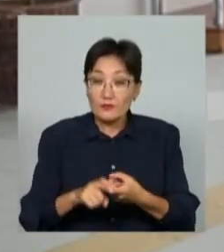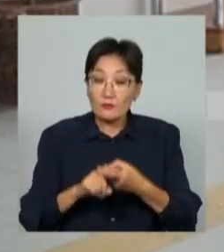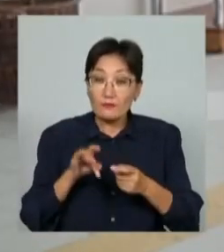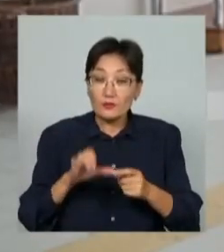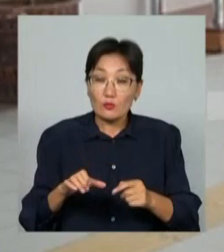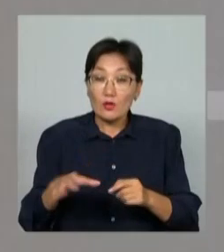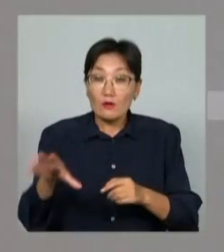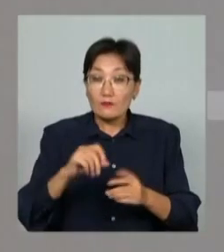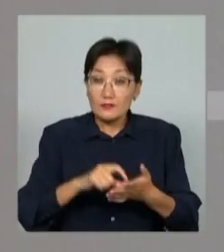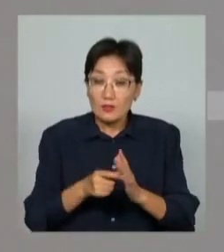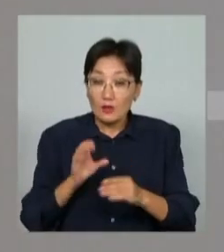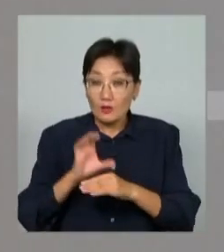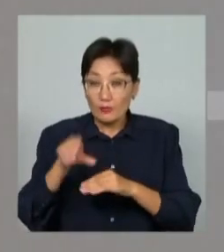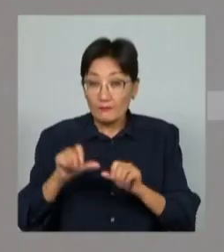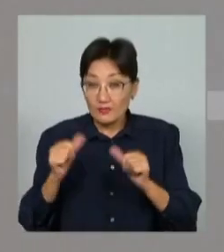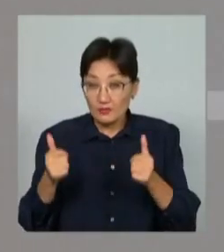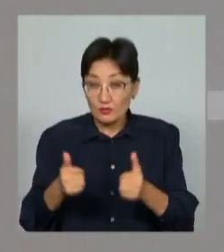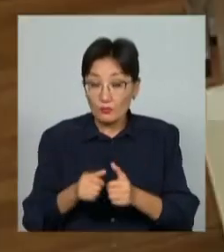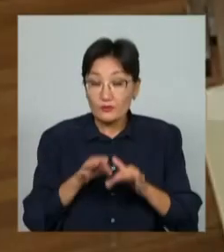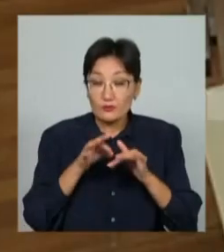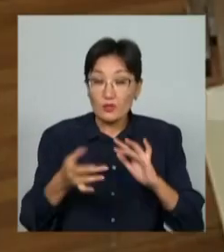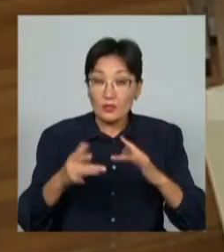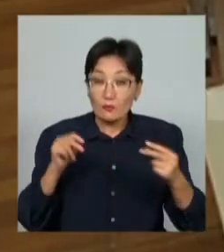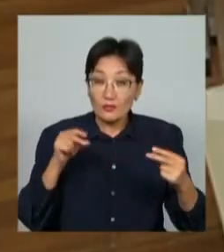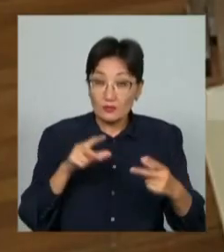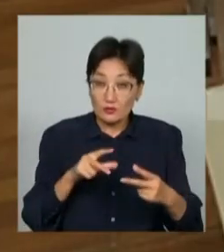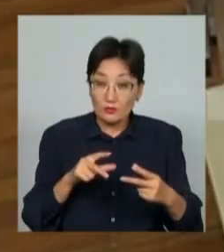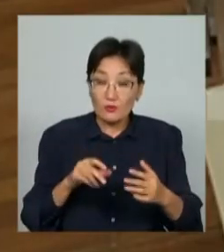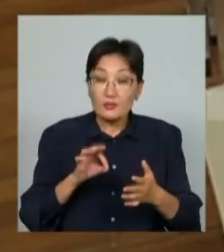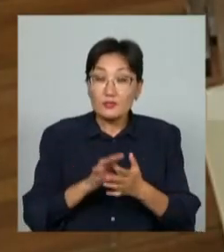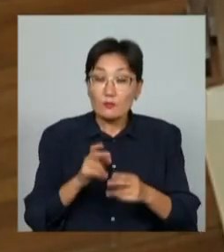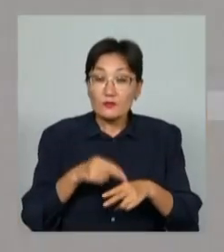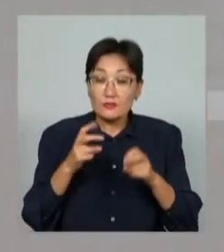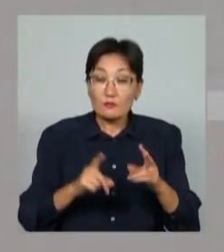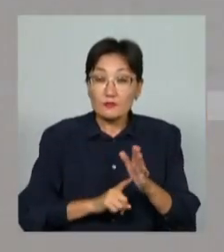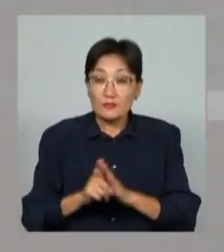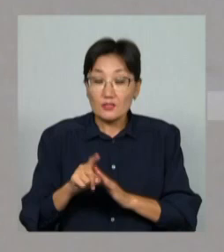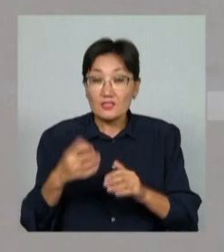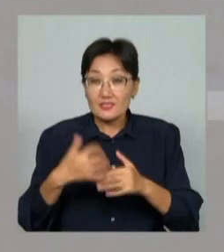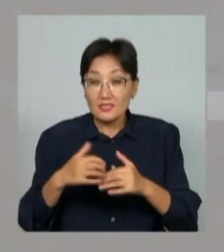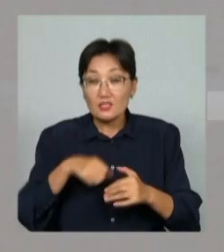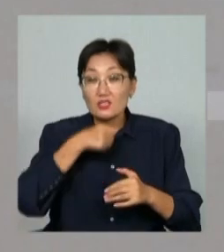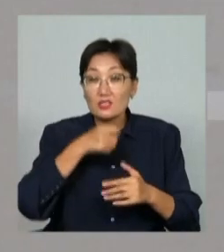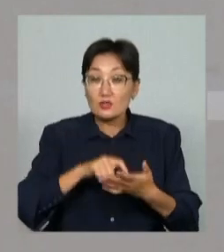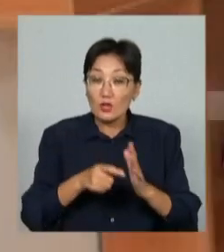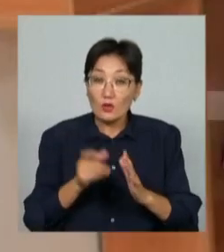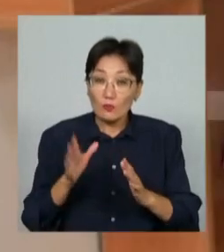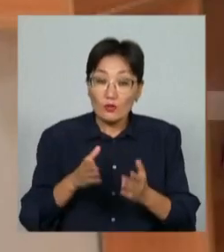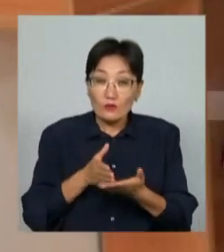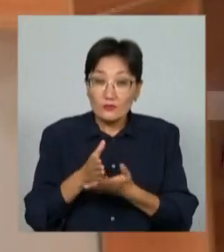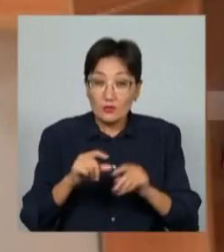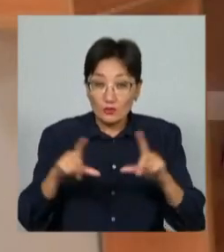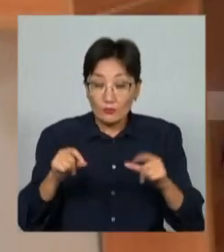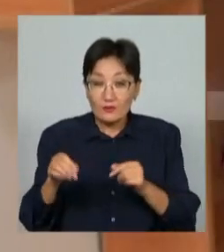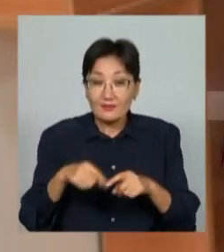вирусом, то весь класс отправят на карантин и переведут на дистанционку. В целях безопасности начальные, средние и старшие классы будут заходить в школу